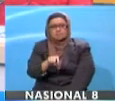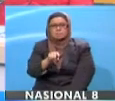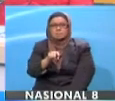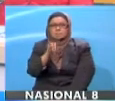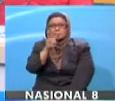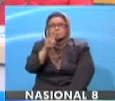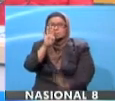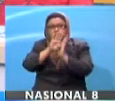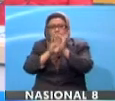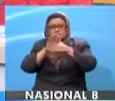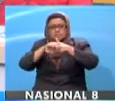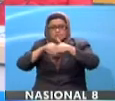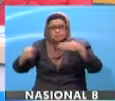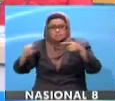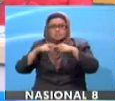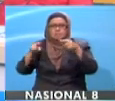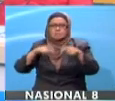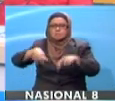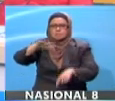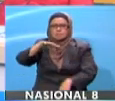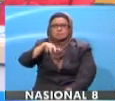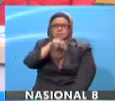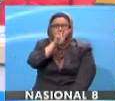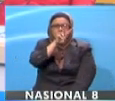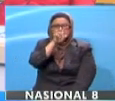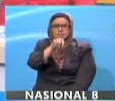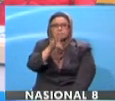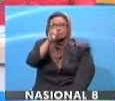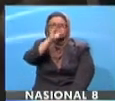RM25.4 bilion, iaitu kira-kira 2.6%.